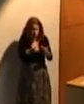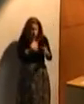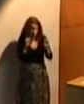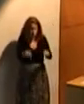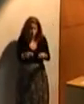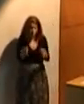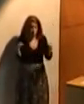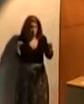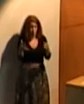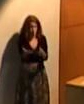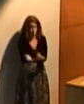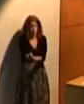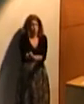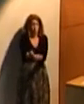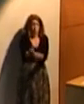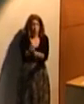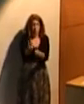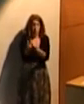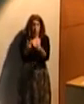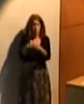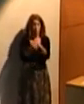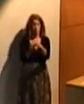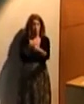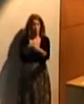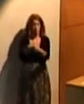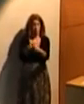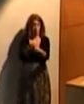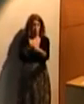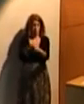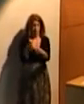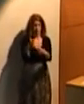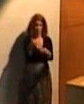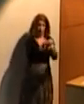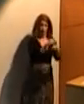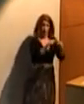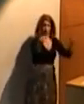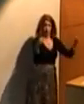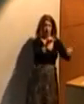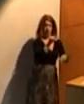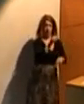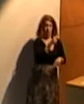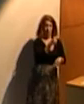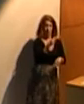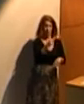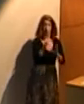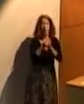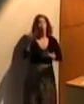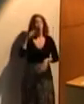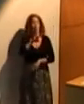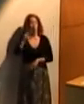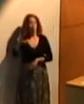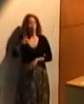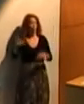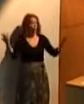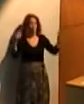qui femmes qui skient son fils au motif qu'ils font partie de l'adn d'aucuns soutiennent à tous en 53 se dit blessé bon on va pouvoir